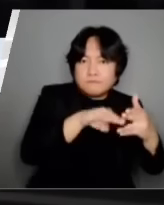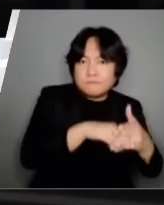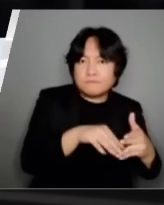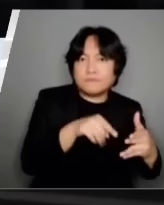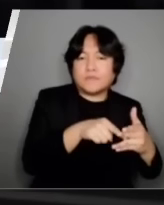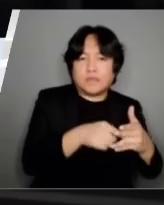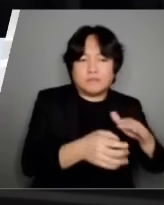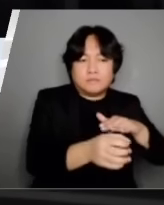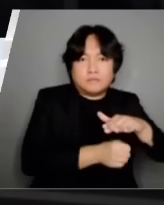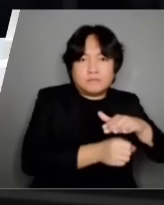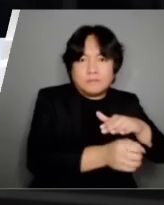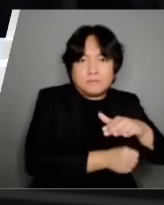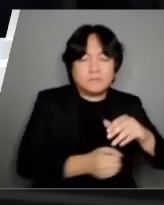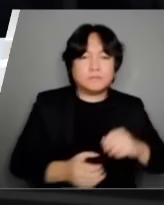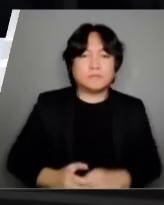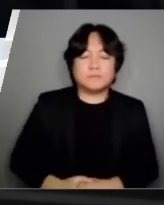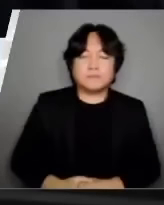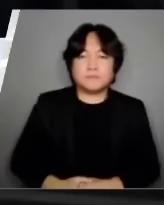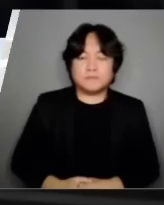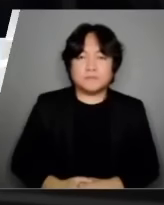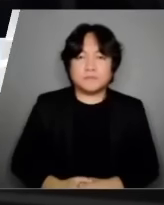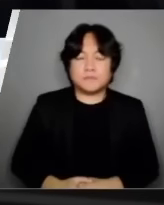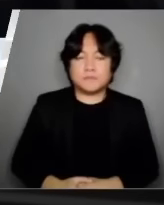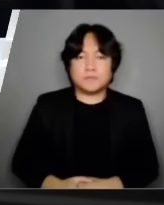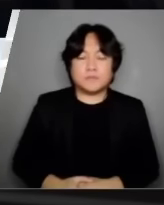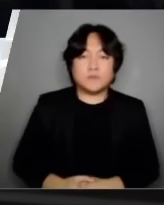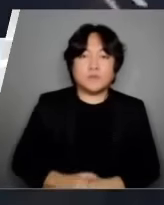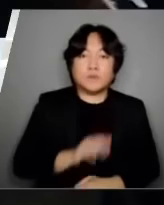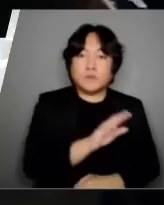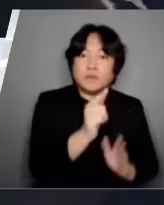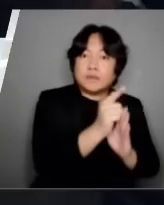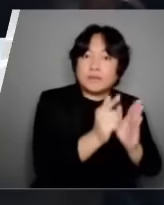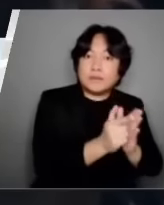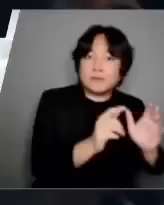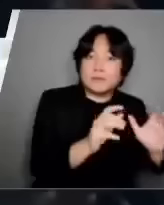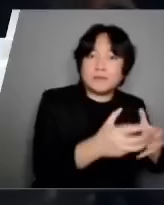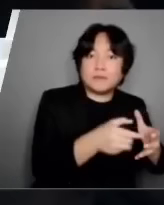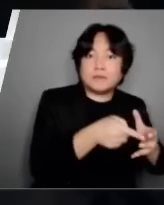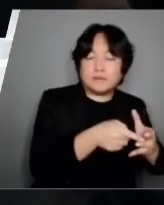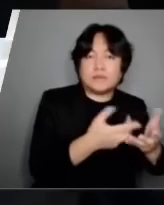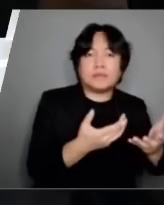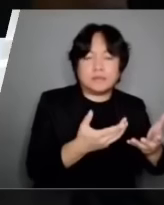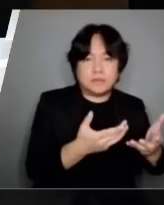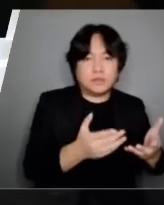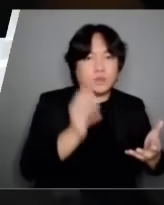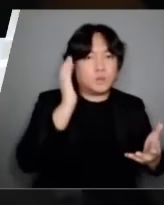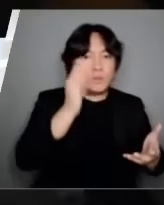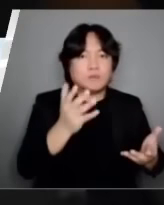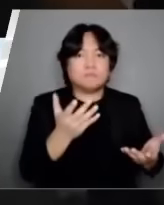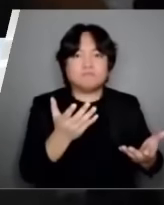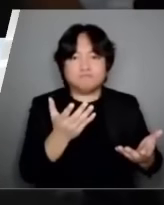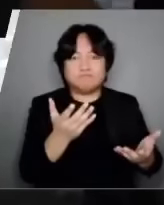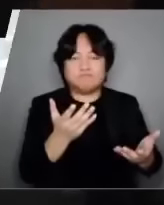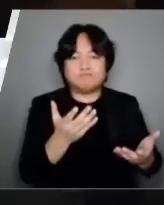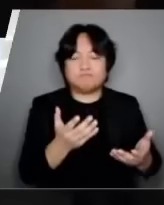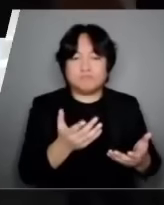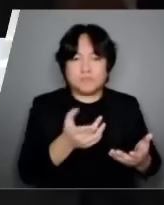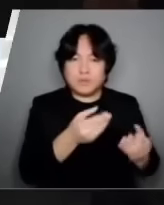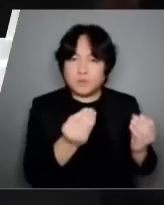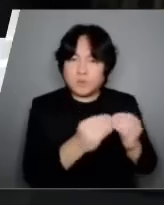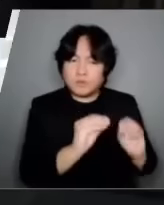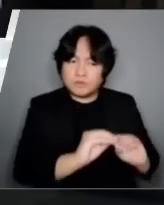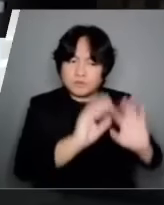daw kaninang umaga ang kanilang legal team kasama ang Solicitor General para makapaghain sila ng motion for clarification kung